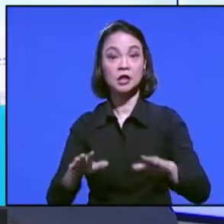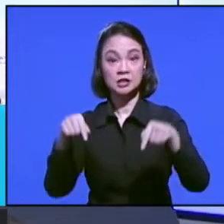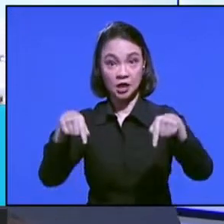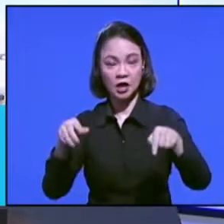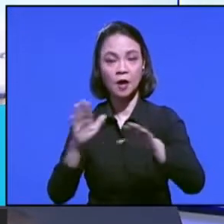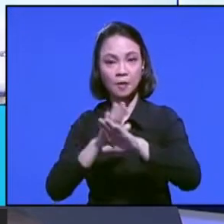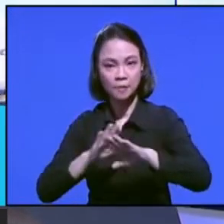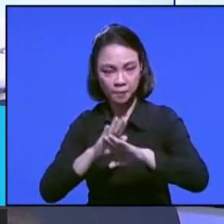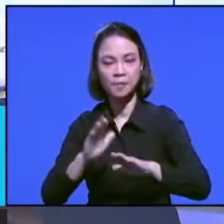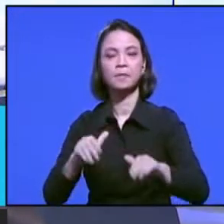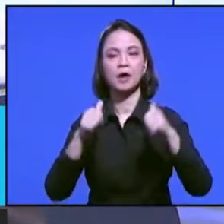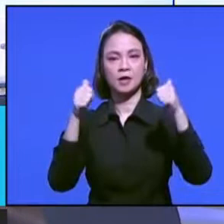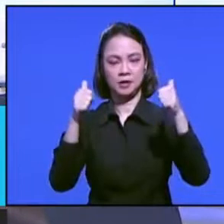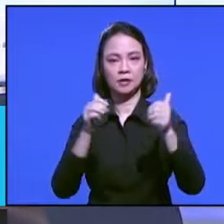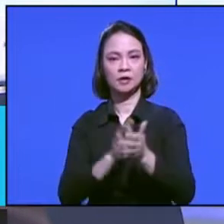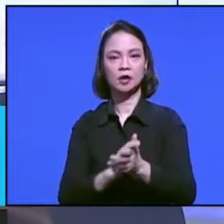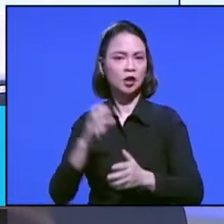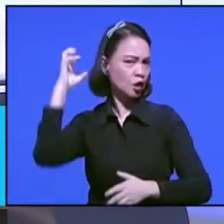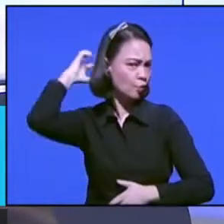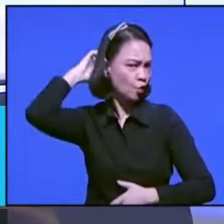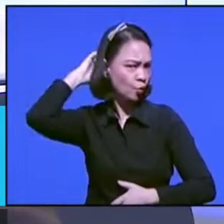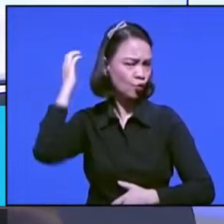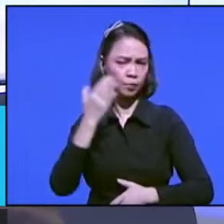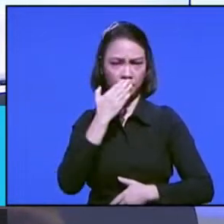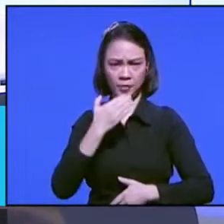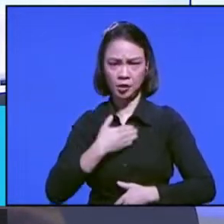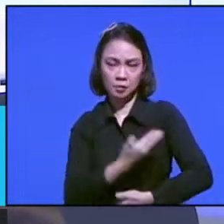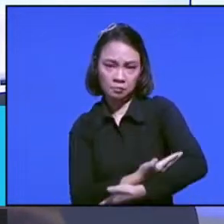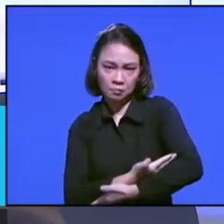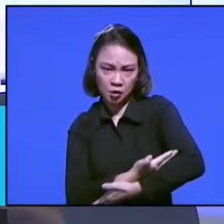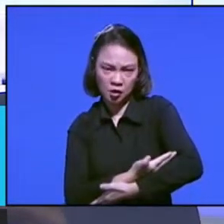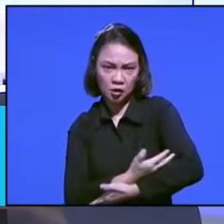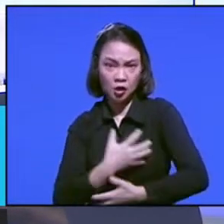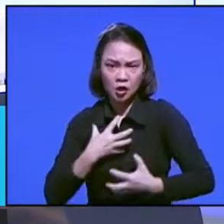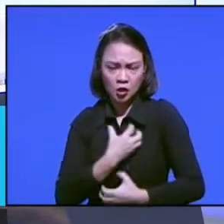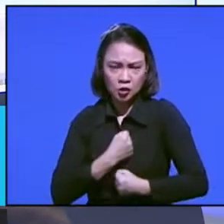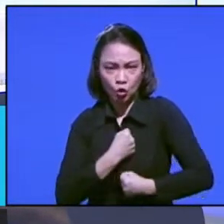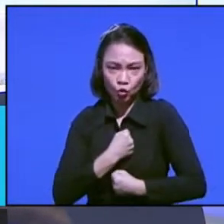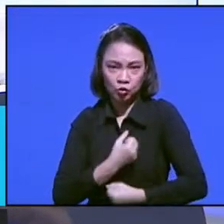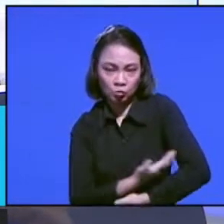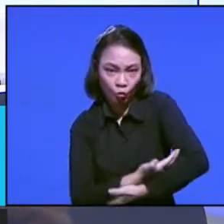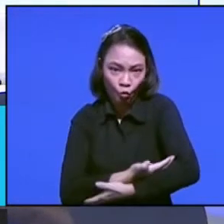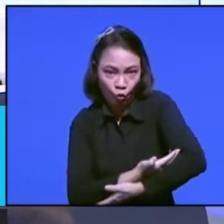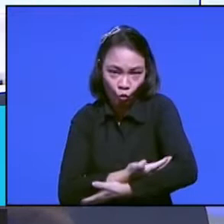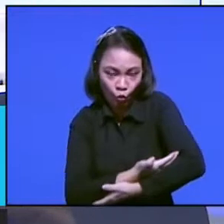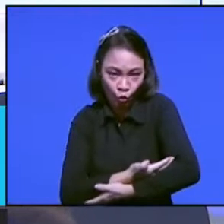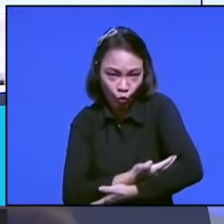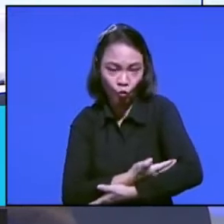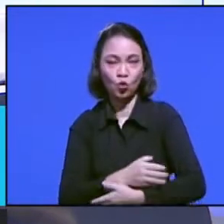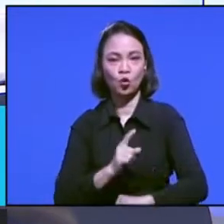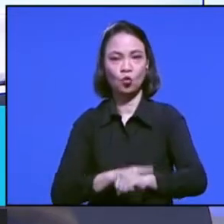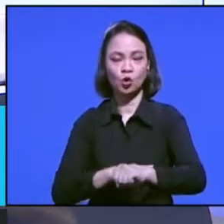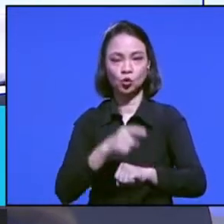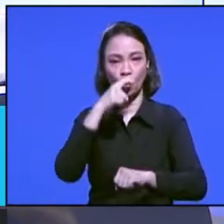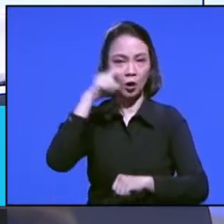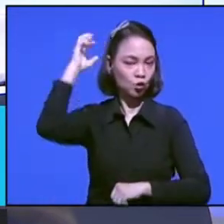membaik, kejadian ini membuat kaum ibu pemilik bayi terlihat resah. Mereka memilih menggendong sendiri sang buah hatinya saat orang tua